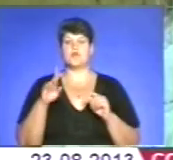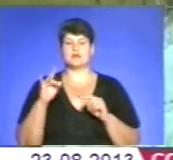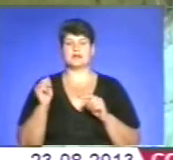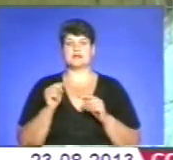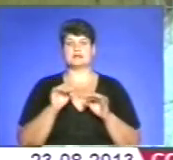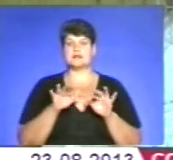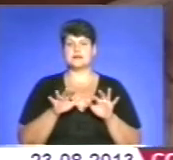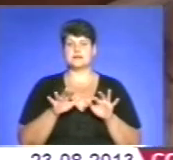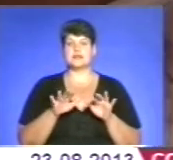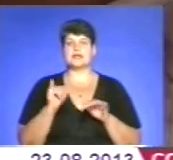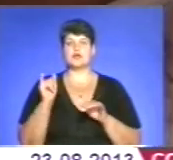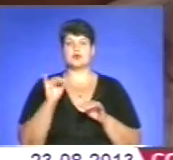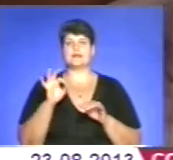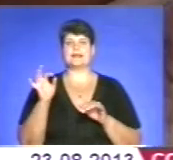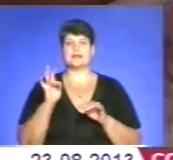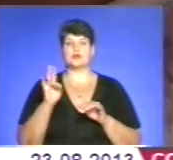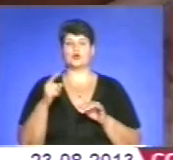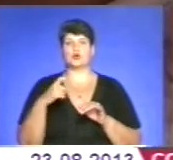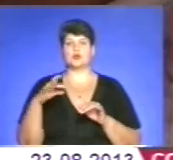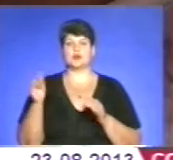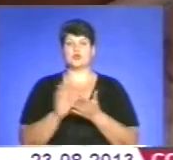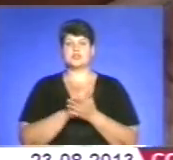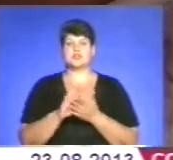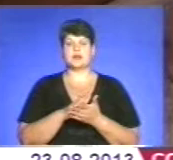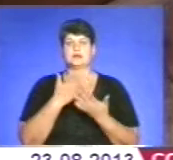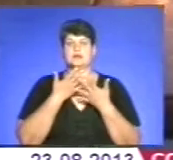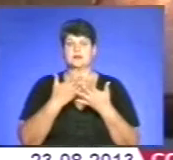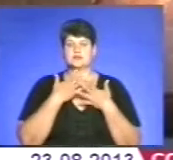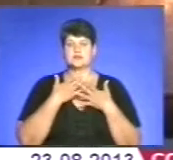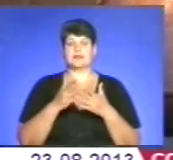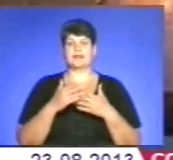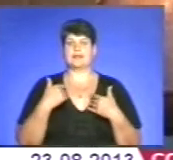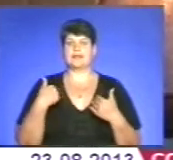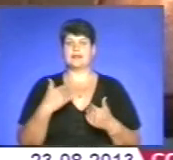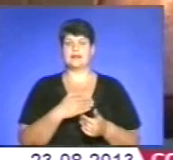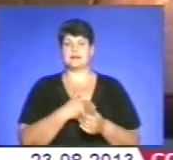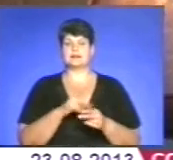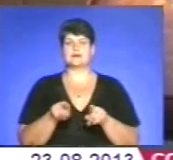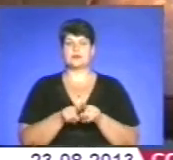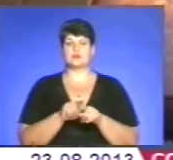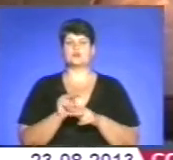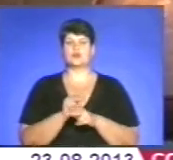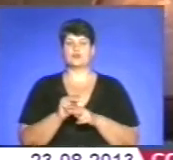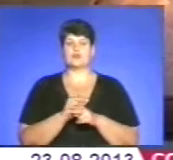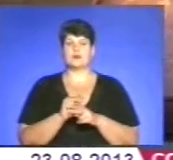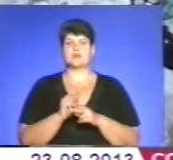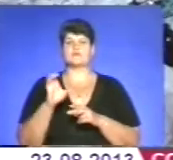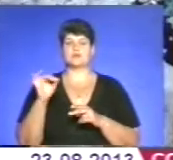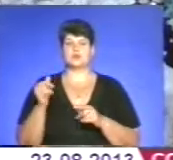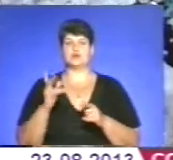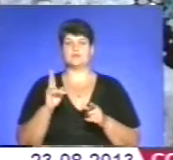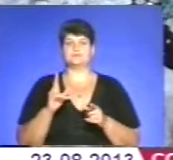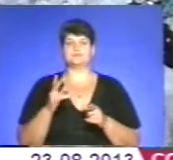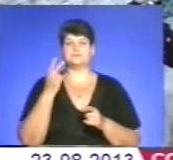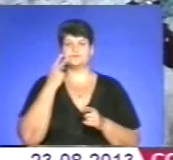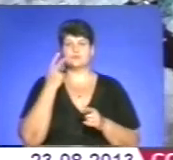засіб. Іони натрію хлору очищають дихальні шляхи та легені. Також лікування у соляній кімнаті радять тим, хто потерпає